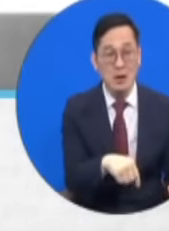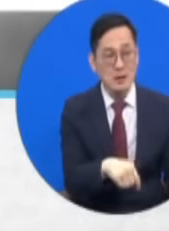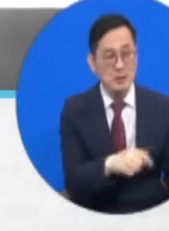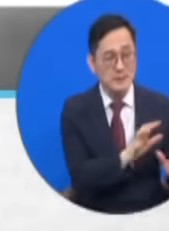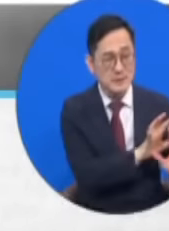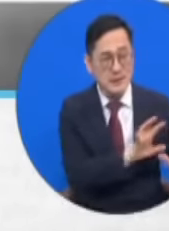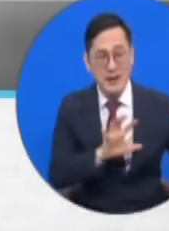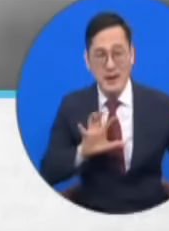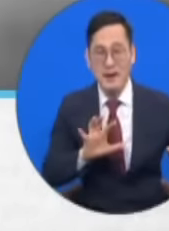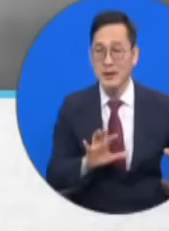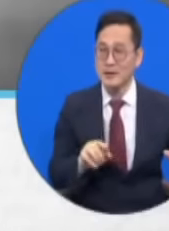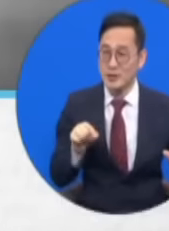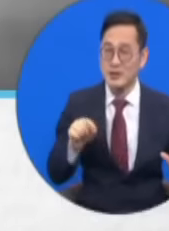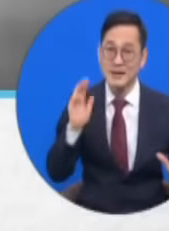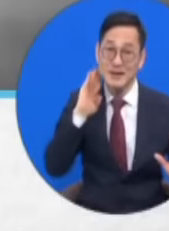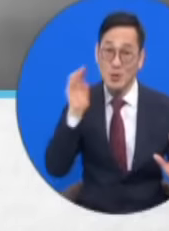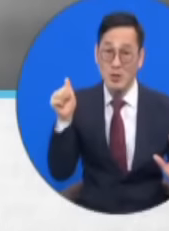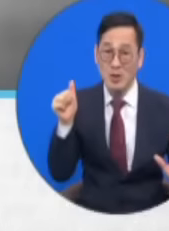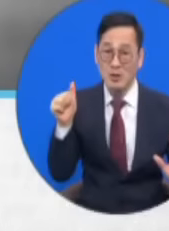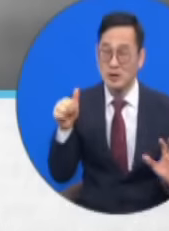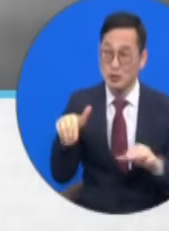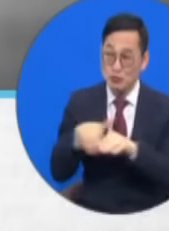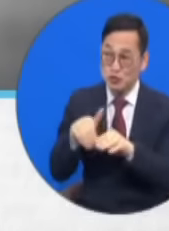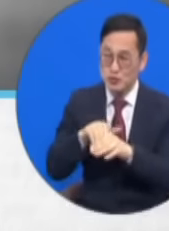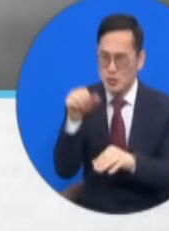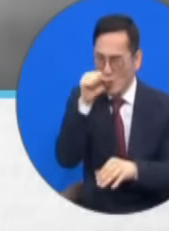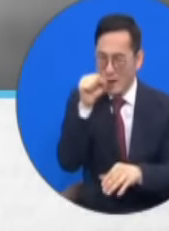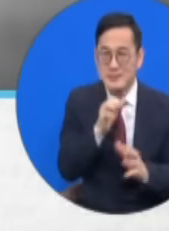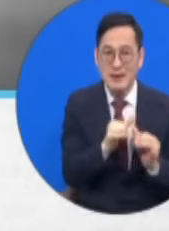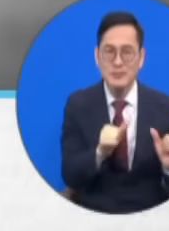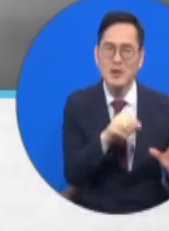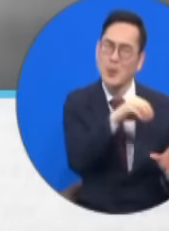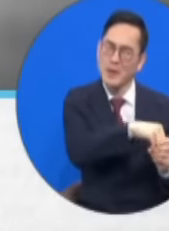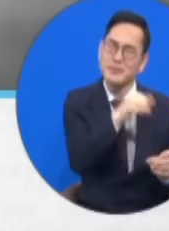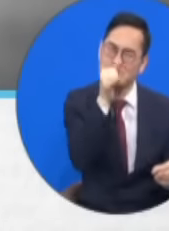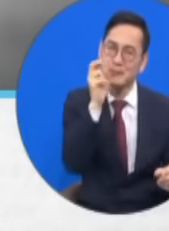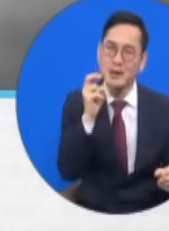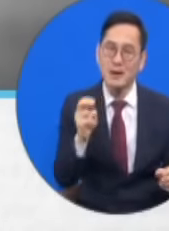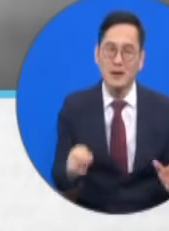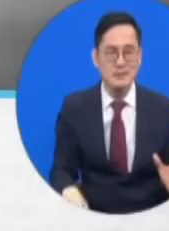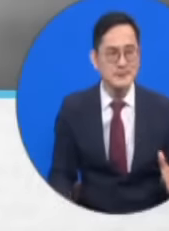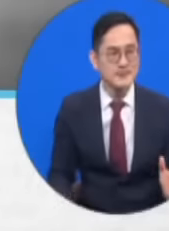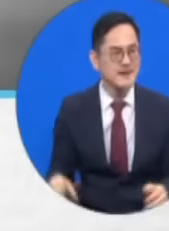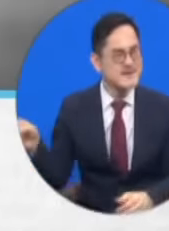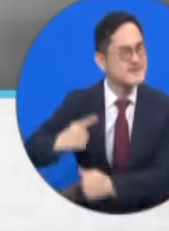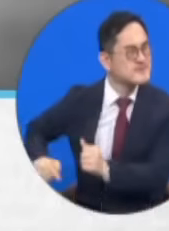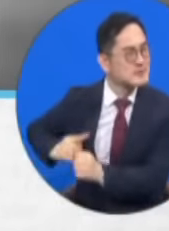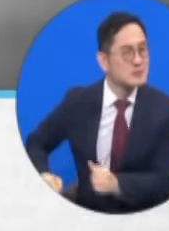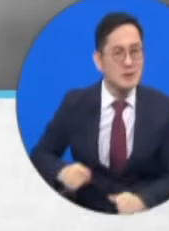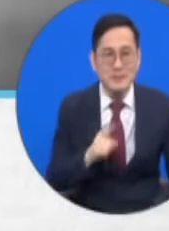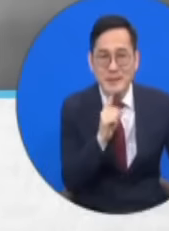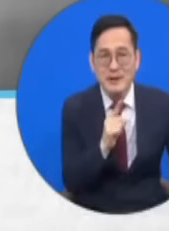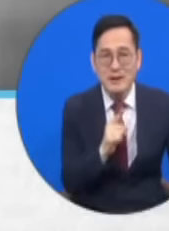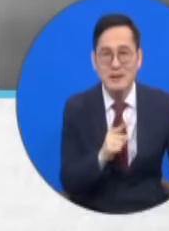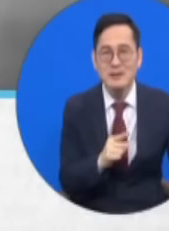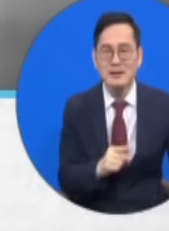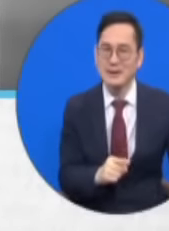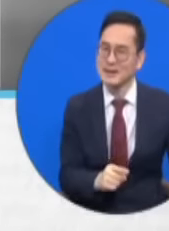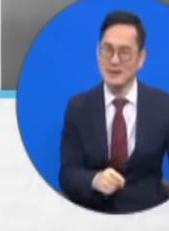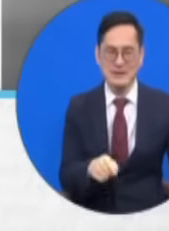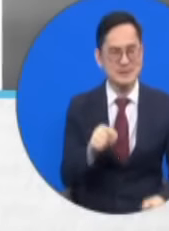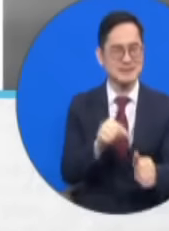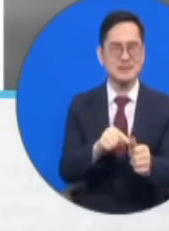대통령을 좋아하고 지지하는 사람들이 있을 거 아니에요. 근데 굉장히 본인이 제가 볼 때는 제가 찾아보니까